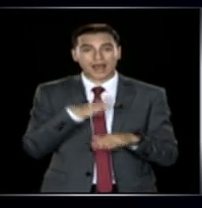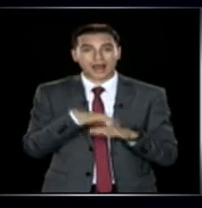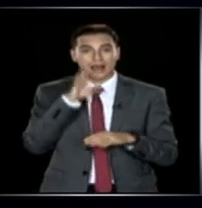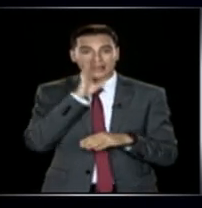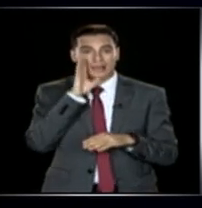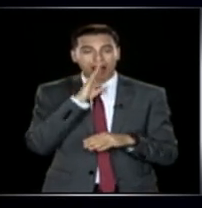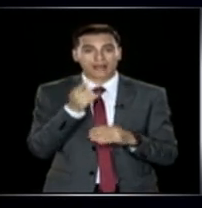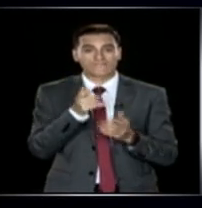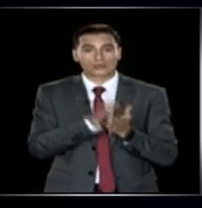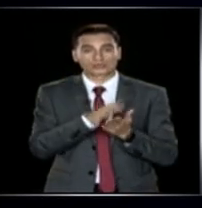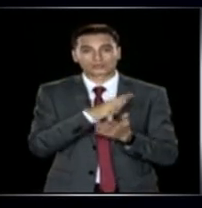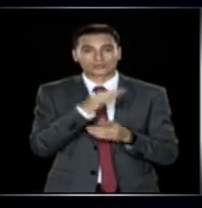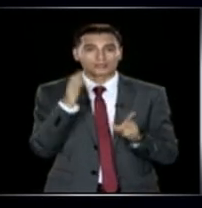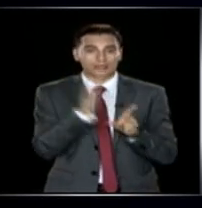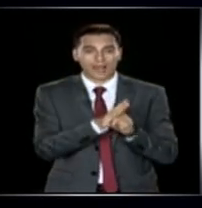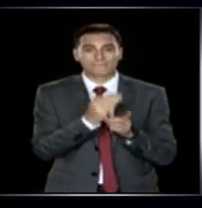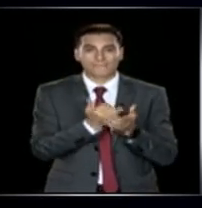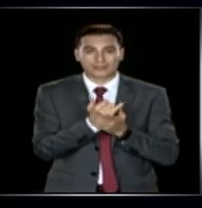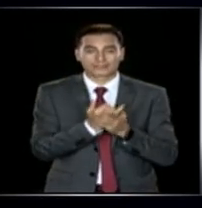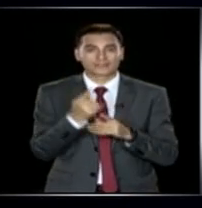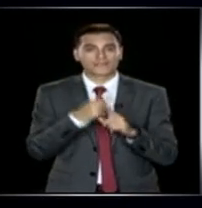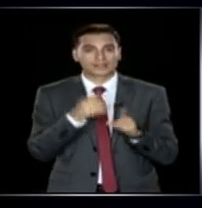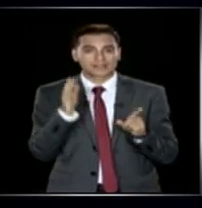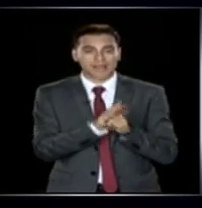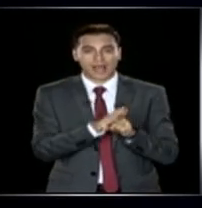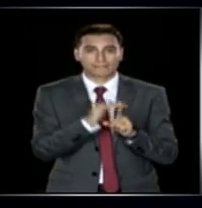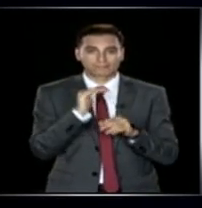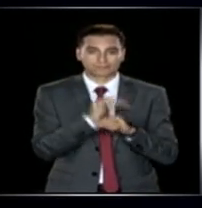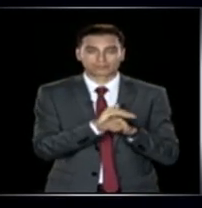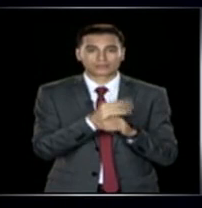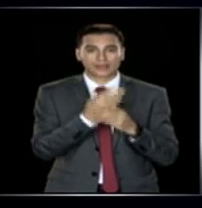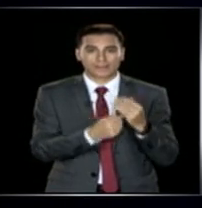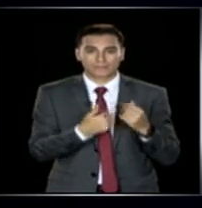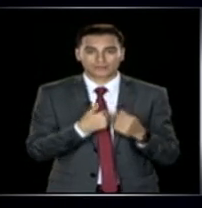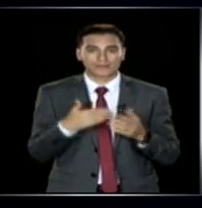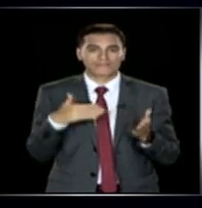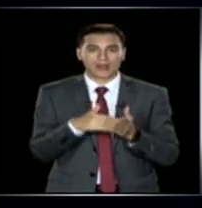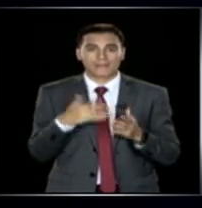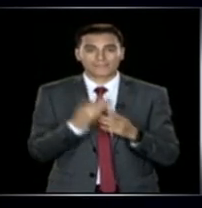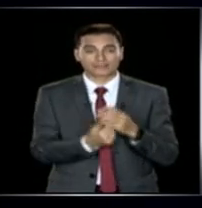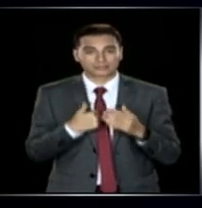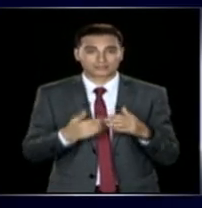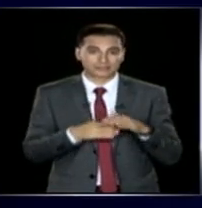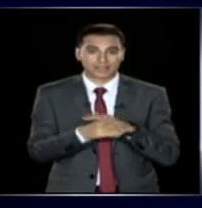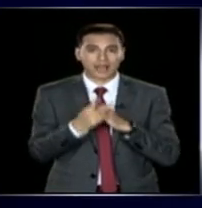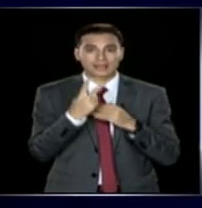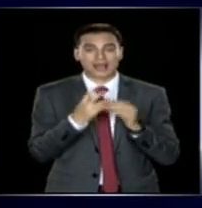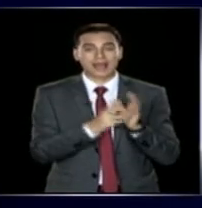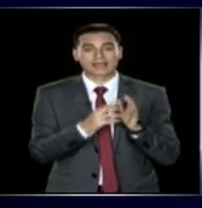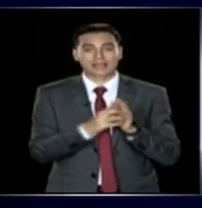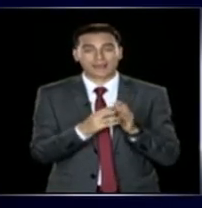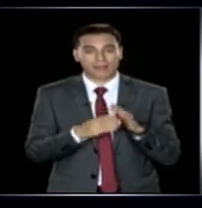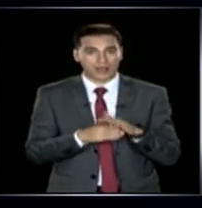التعليم والرعاية، ودي جابت معاه بسم الله ما شاء الله نتائج ممتازة، دخلت دلوقتي جامعة تانية جامعة ما شاء تانية الله. تانية